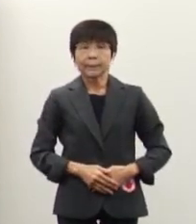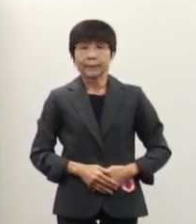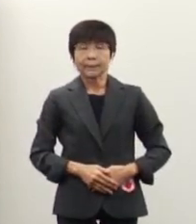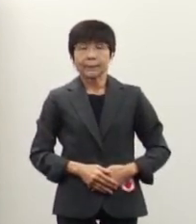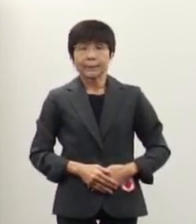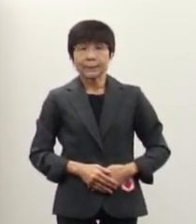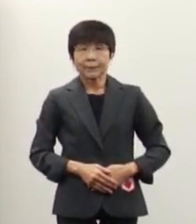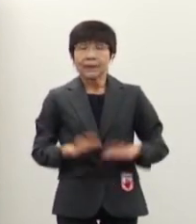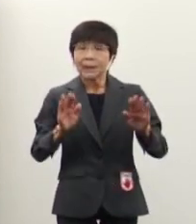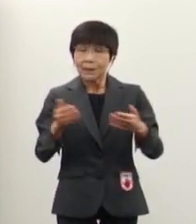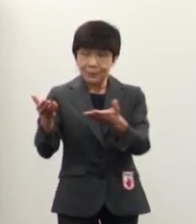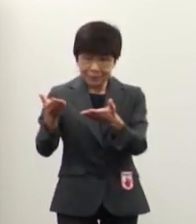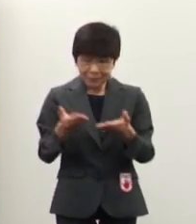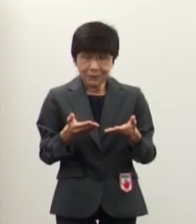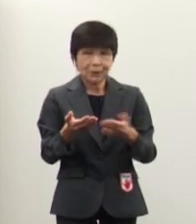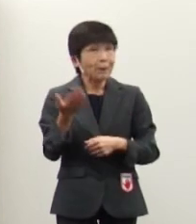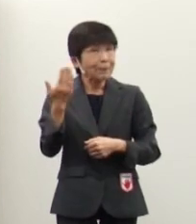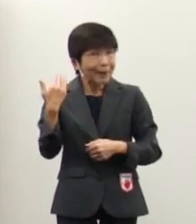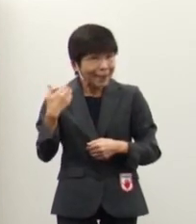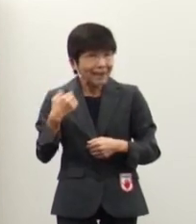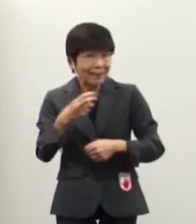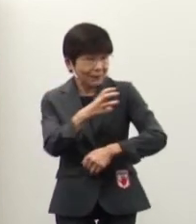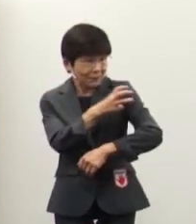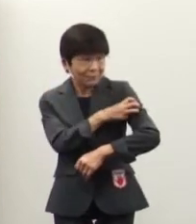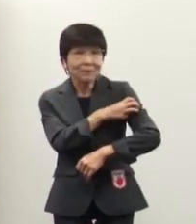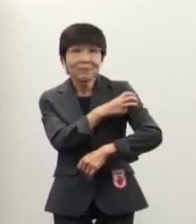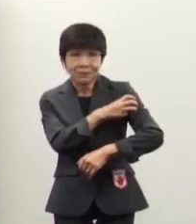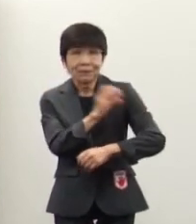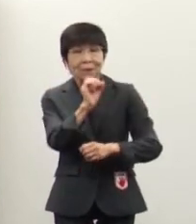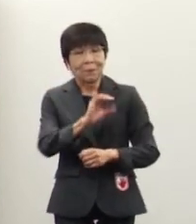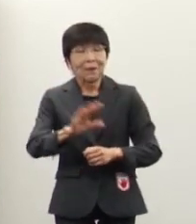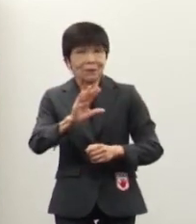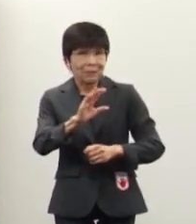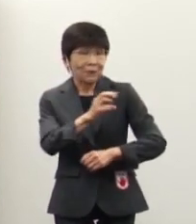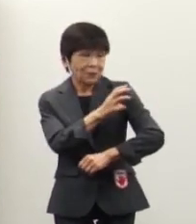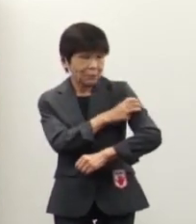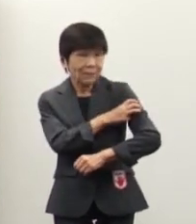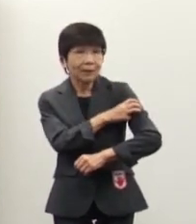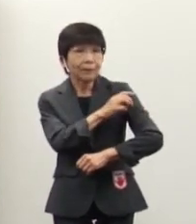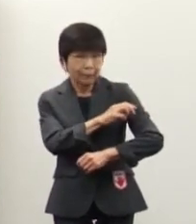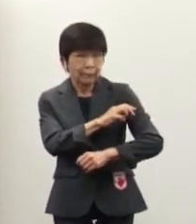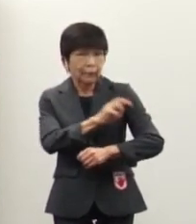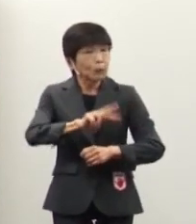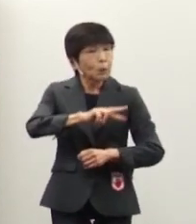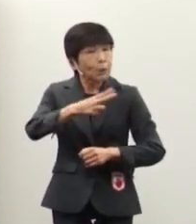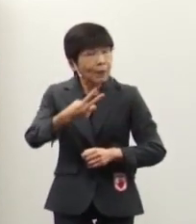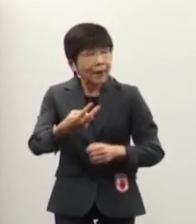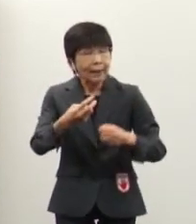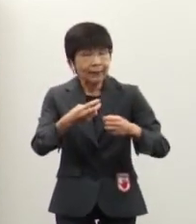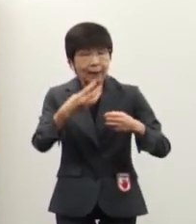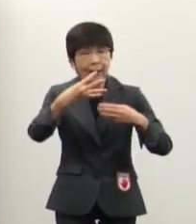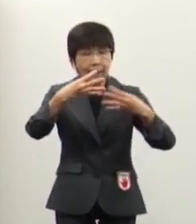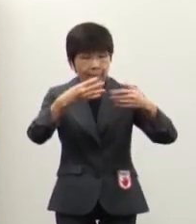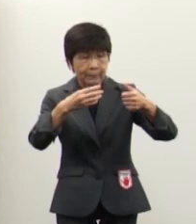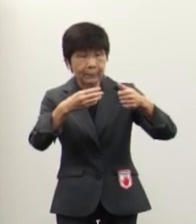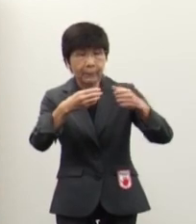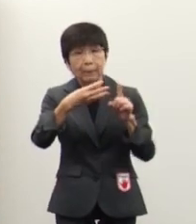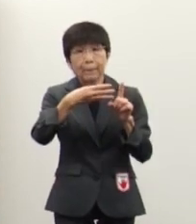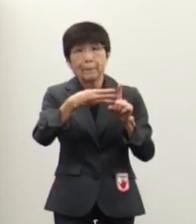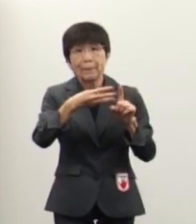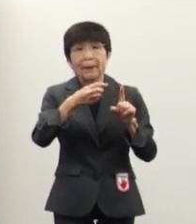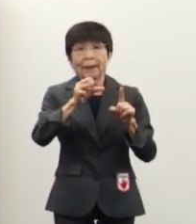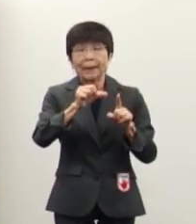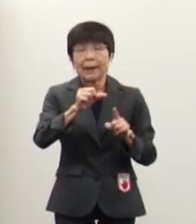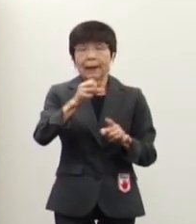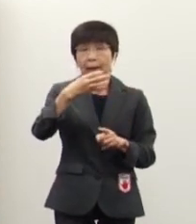すでに配分されております BA1 対応のオミクロン株対応ワクチンからの切り替え時期や乳幼児用ワクチンの接